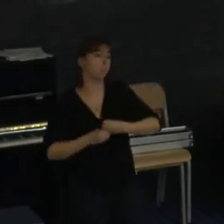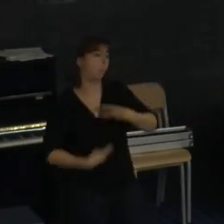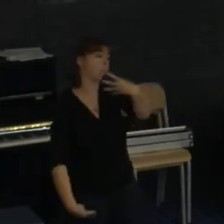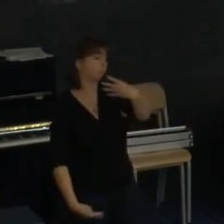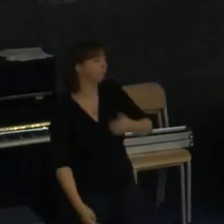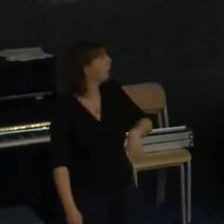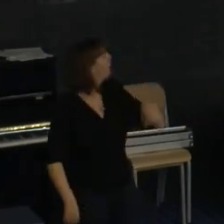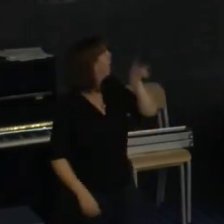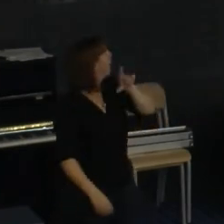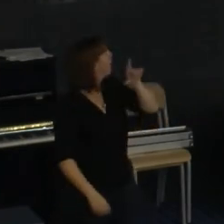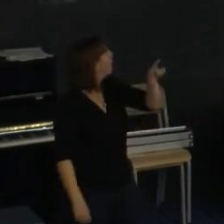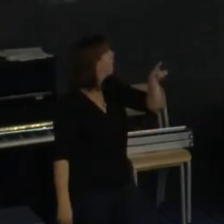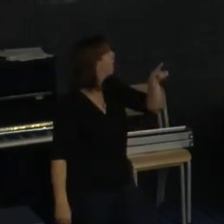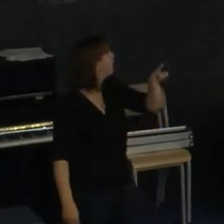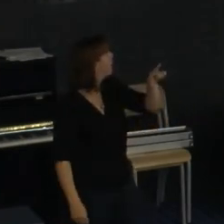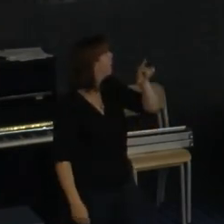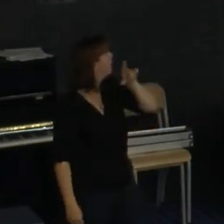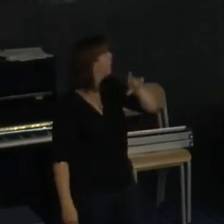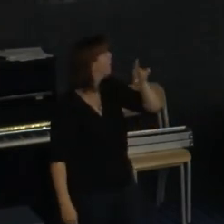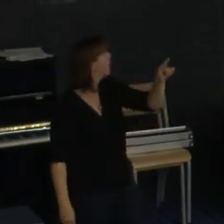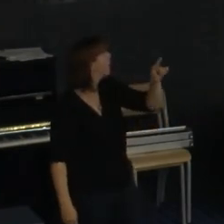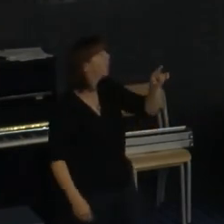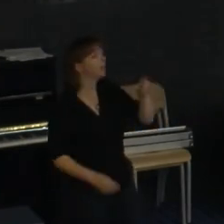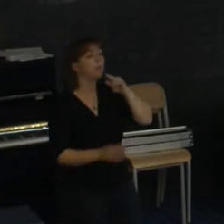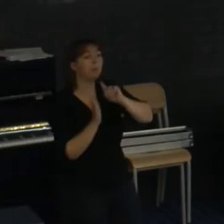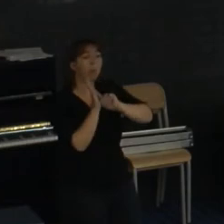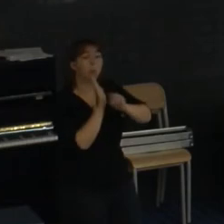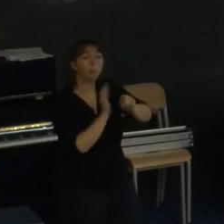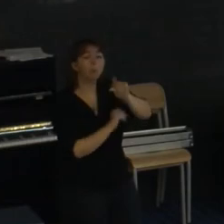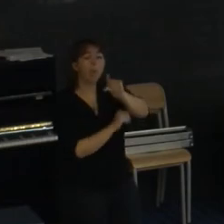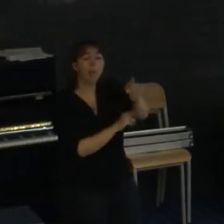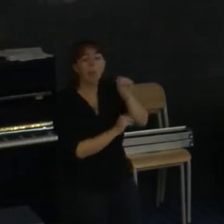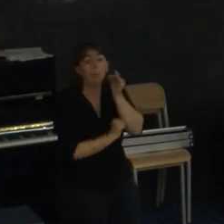Avec long list, en fait, cette petite commande PDB affiche